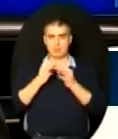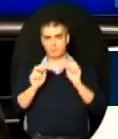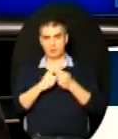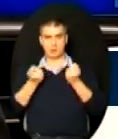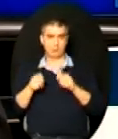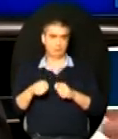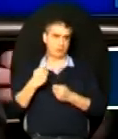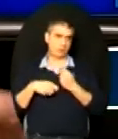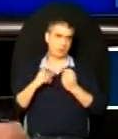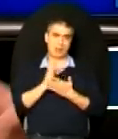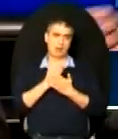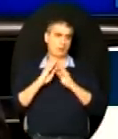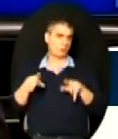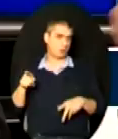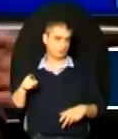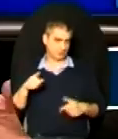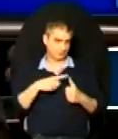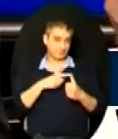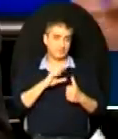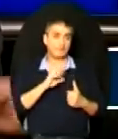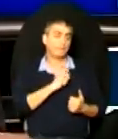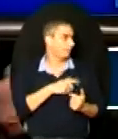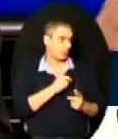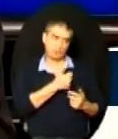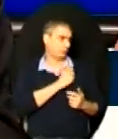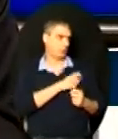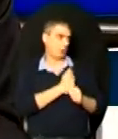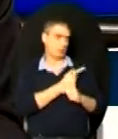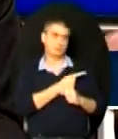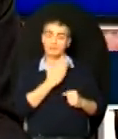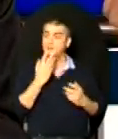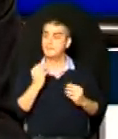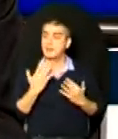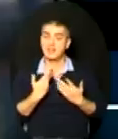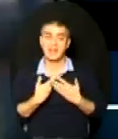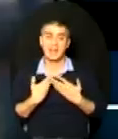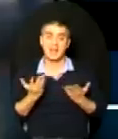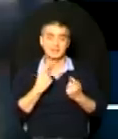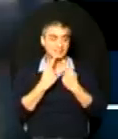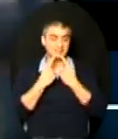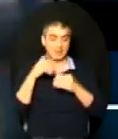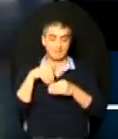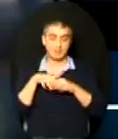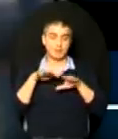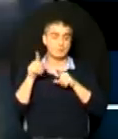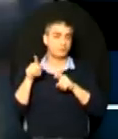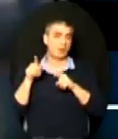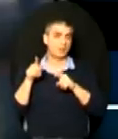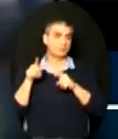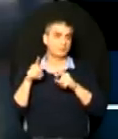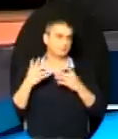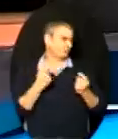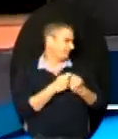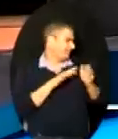בהחלטות של מועצה. אבל זה לא נחף עליהם. תראה, כשאין... ראש הרשות לא אוכף את זה. מיקי, כשאין שיח בתוך ממשלה... מה